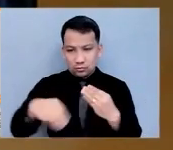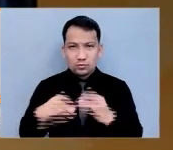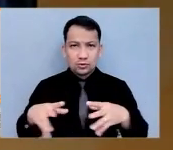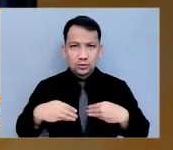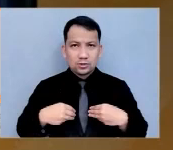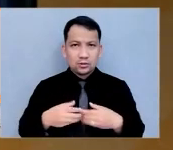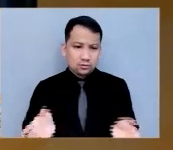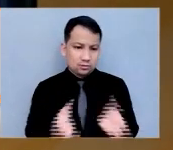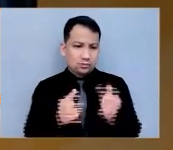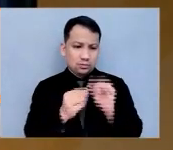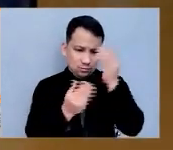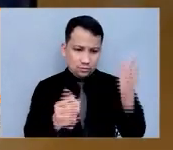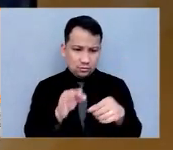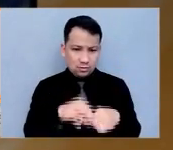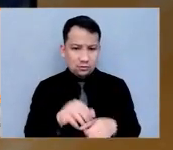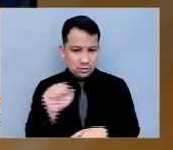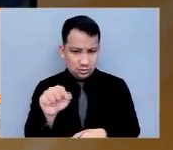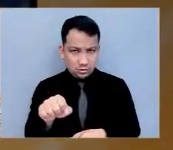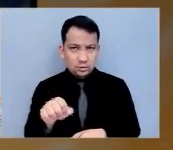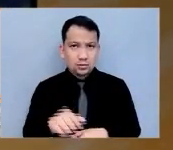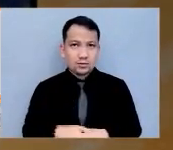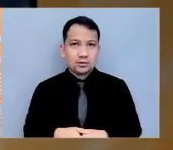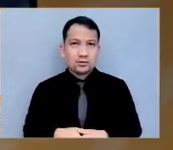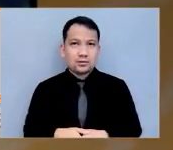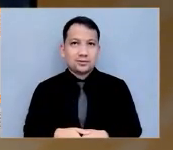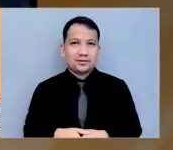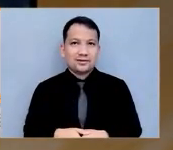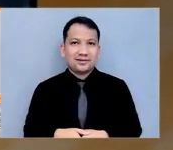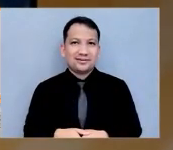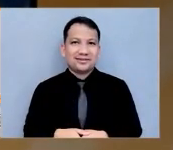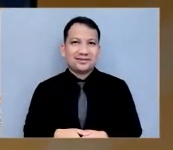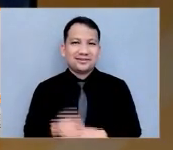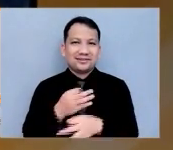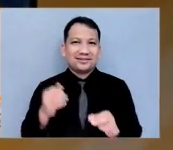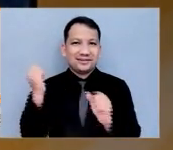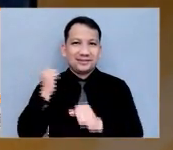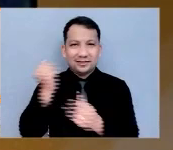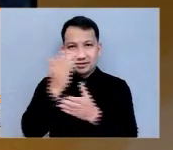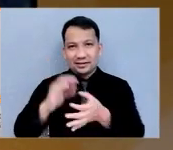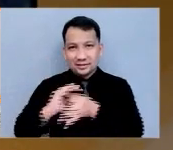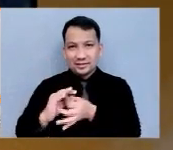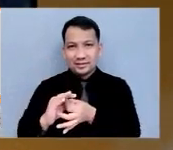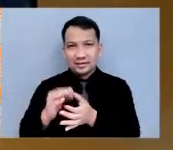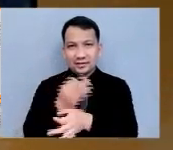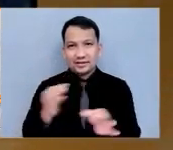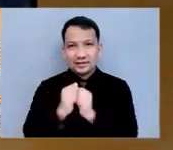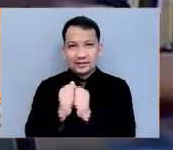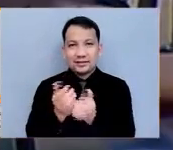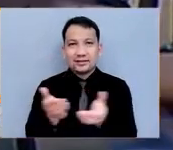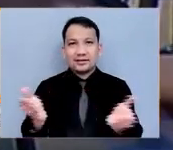her to vote for this bill. Libre namang mangarap. At ako naman ay nakikiisa dun sa libreng mangarap sa iba't ibang